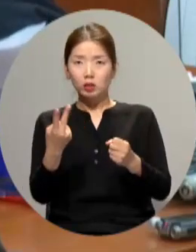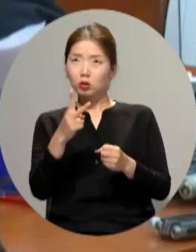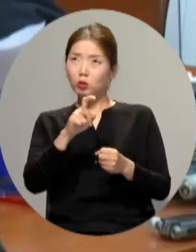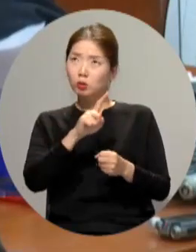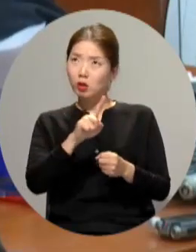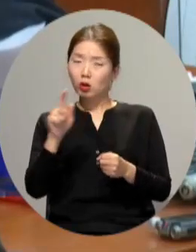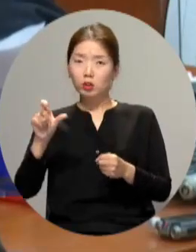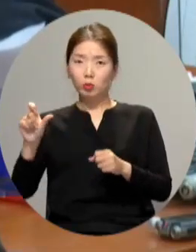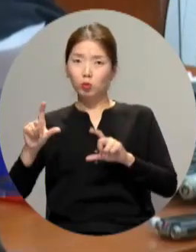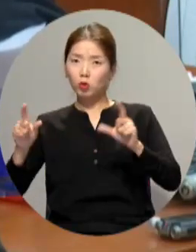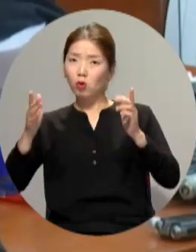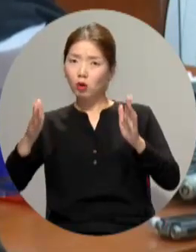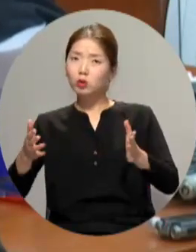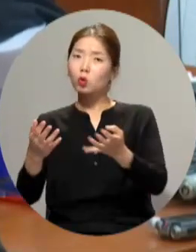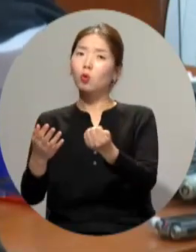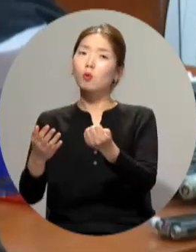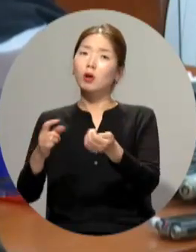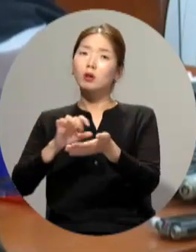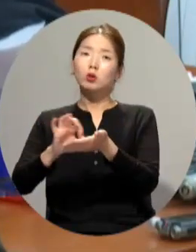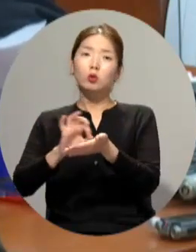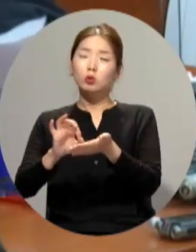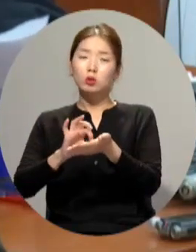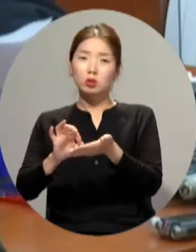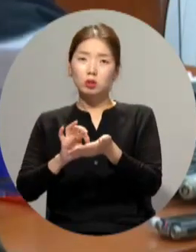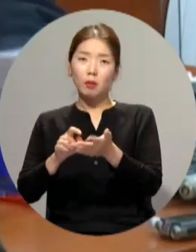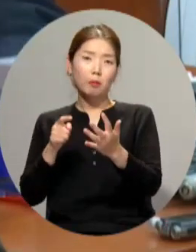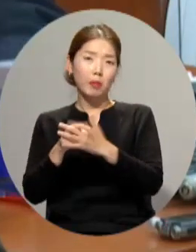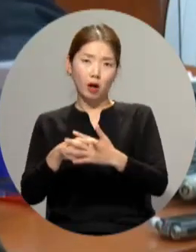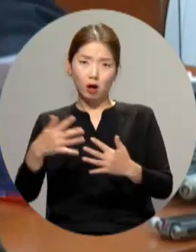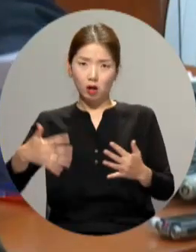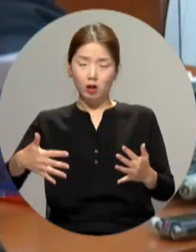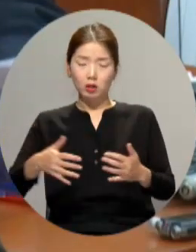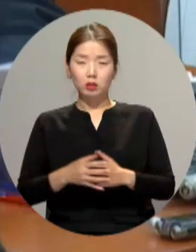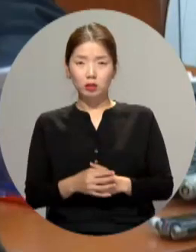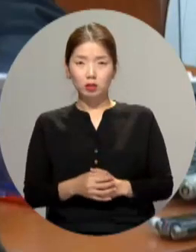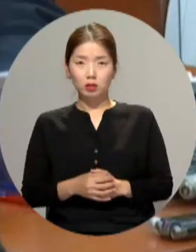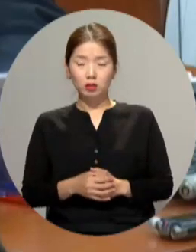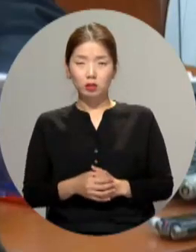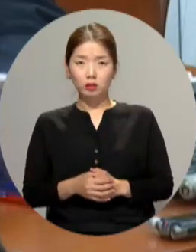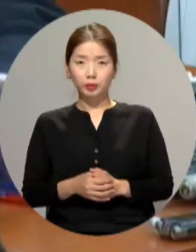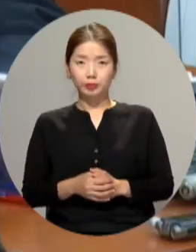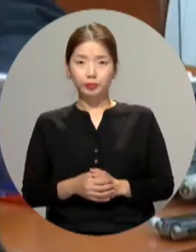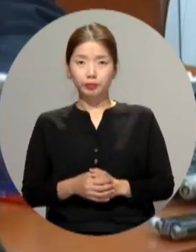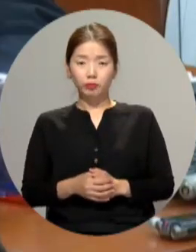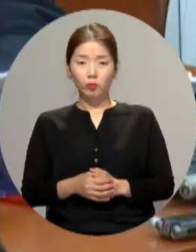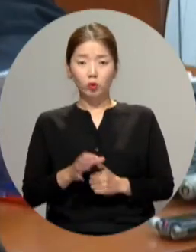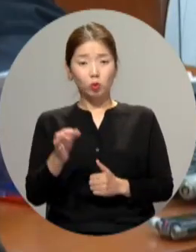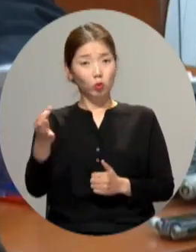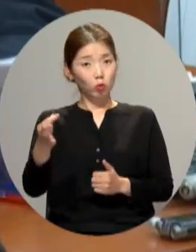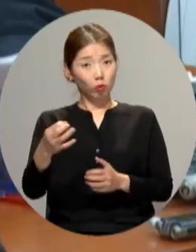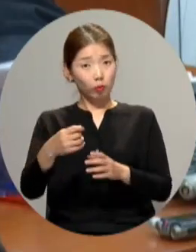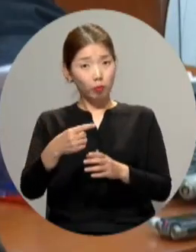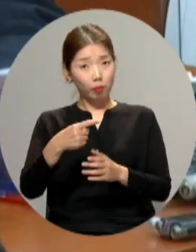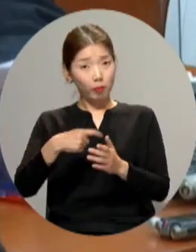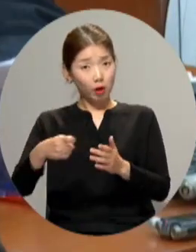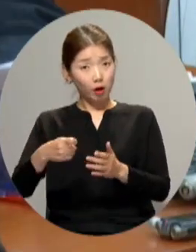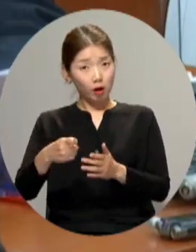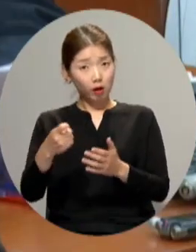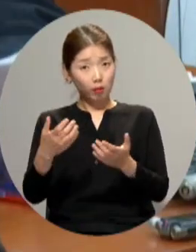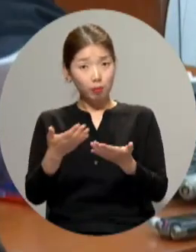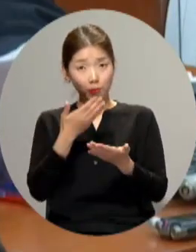시작해서 15년까지는 얼마를 썼는지도 지금 자체적으로 파악도 못하고 있더라고요. 이거 돈 받아냈습니까?